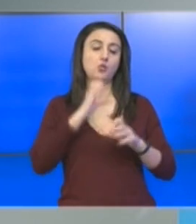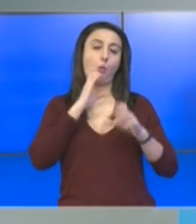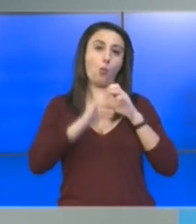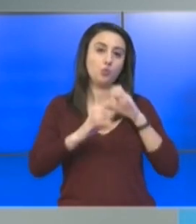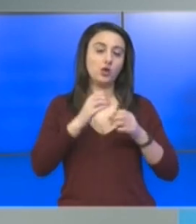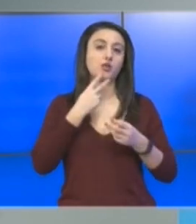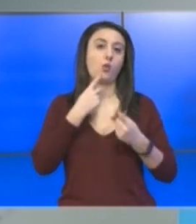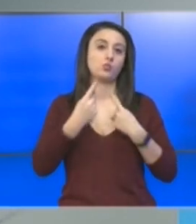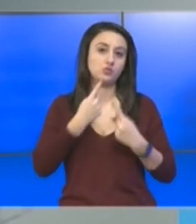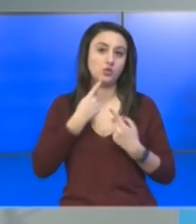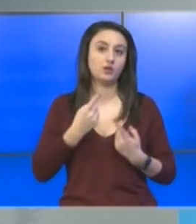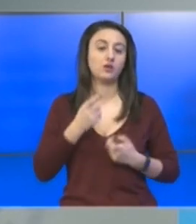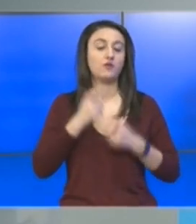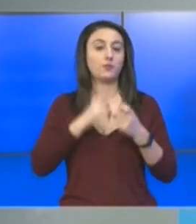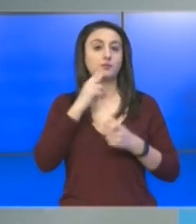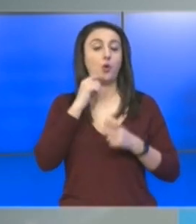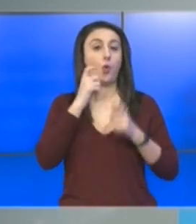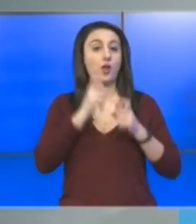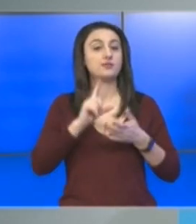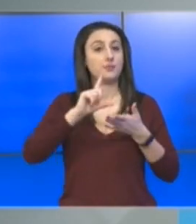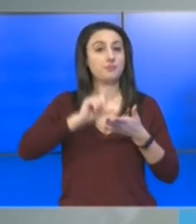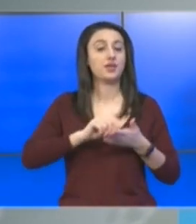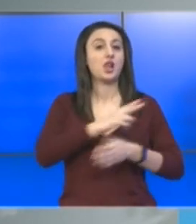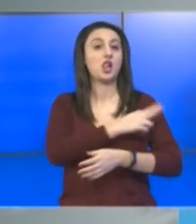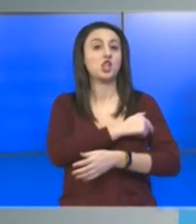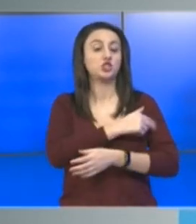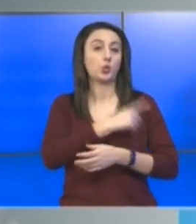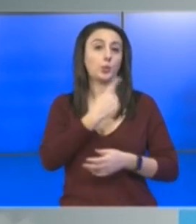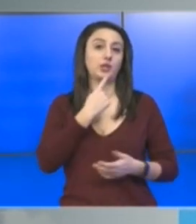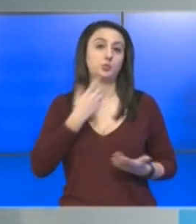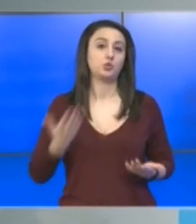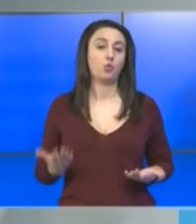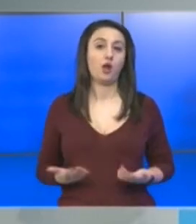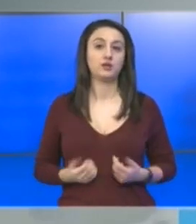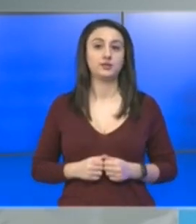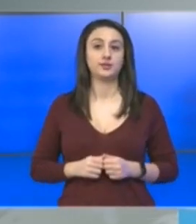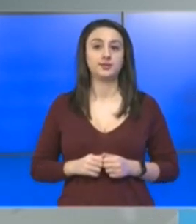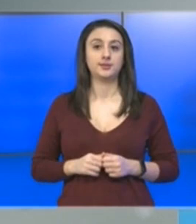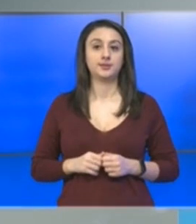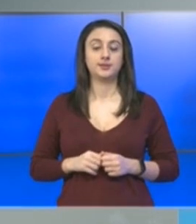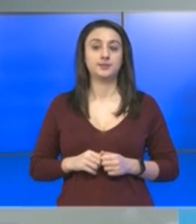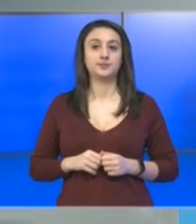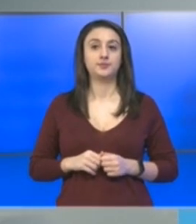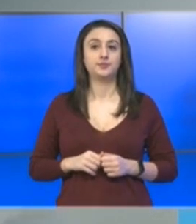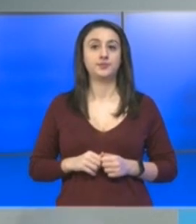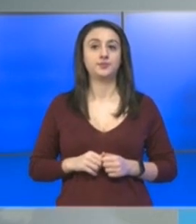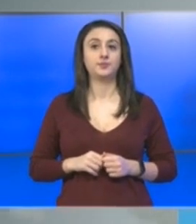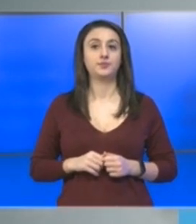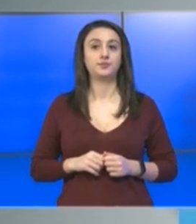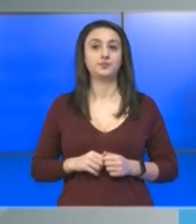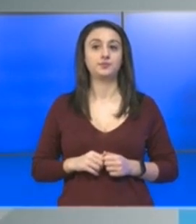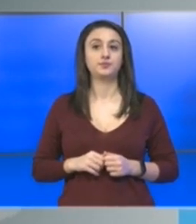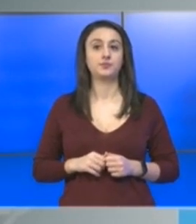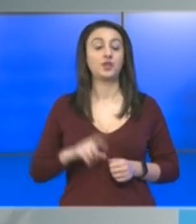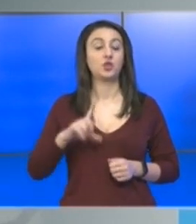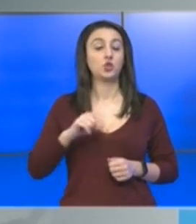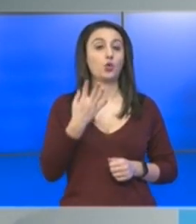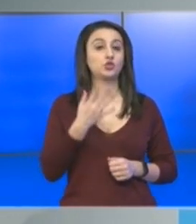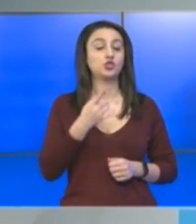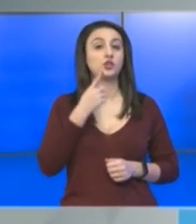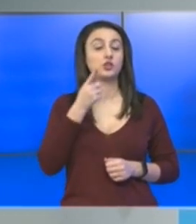au socializat, vorbim totuși de o clasă mică din cadrul unui liceu din Timișoara și din informațiile pe care le avem, 25